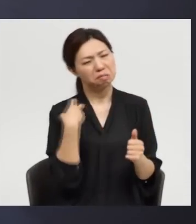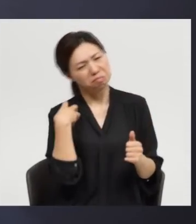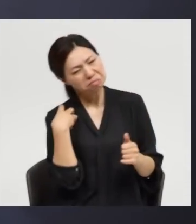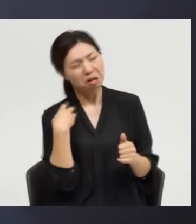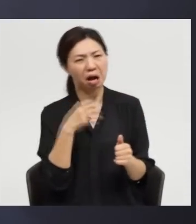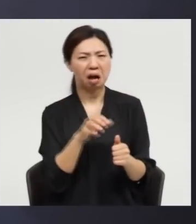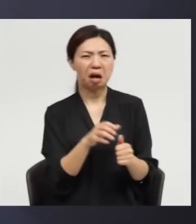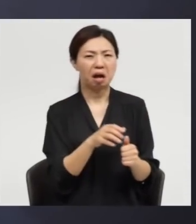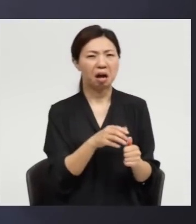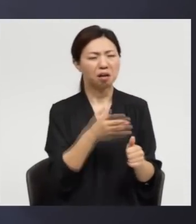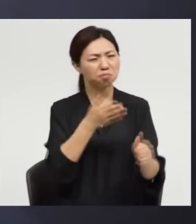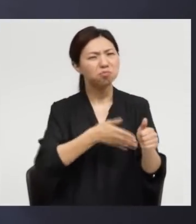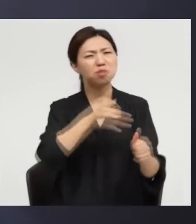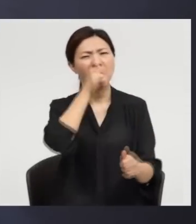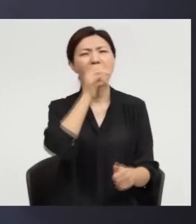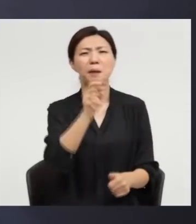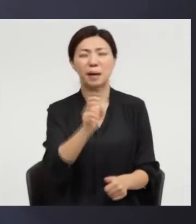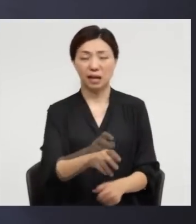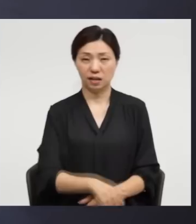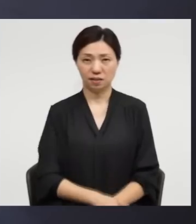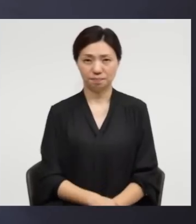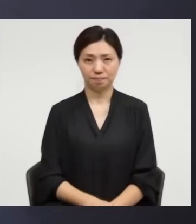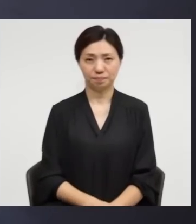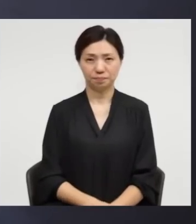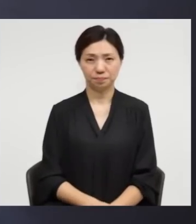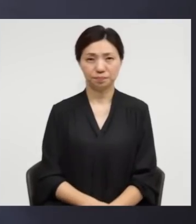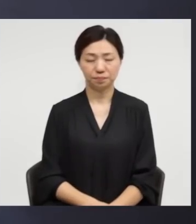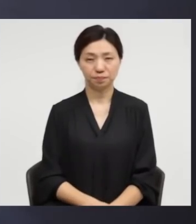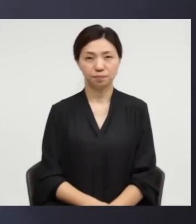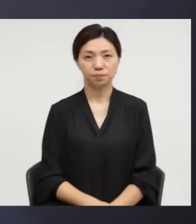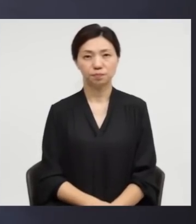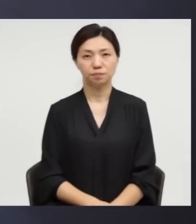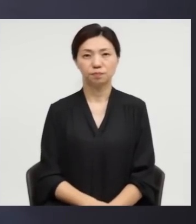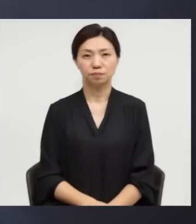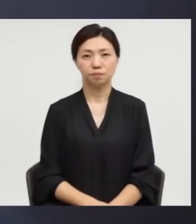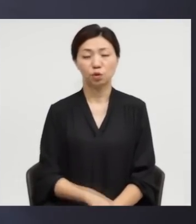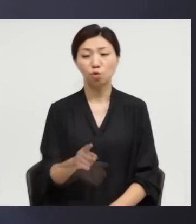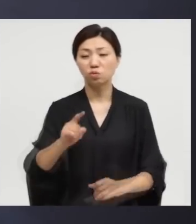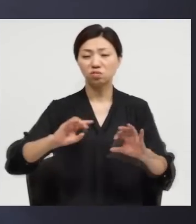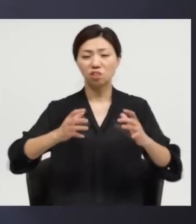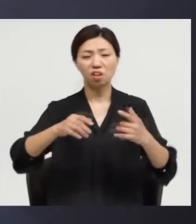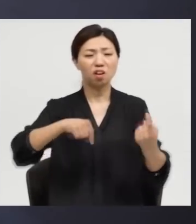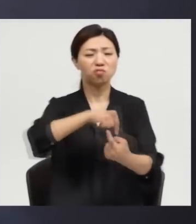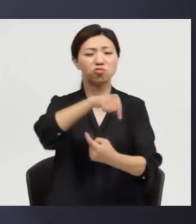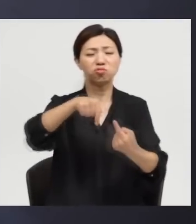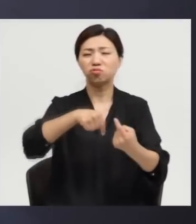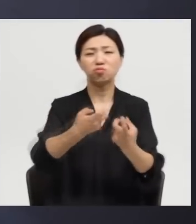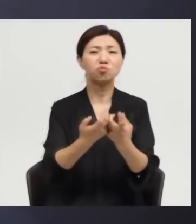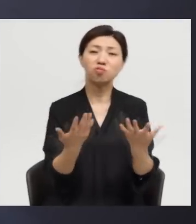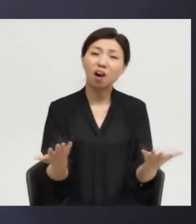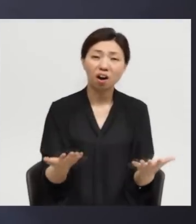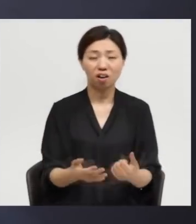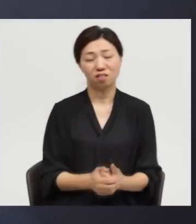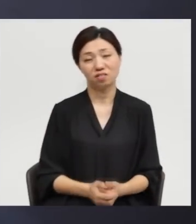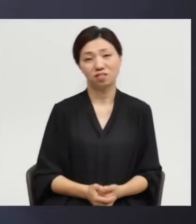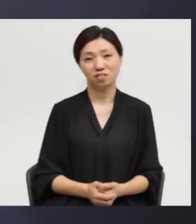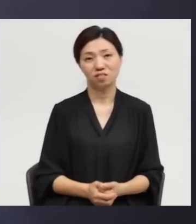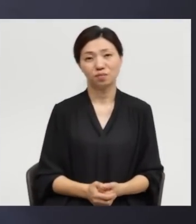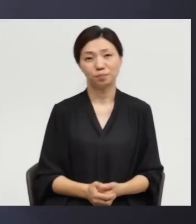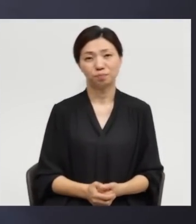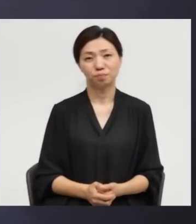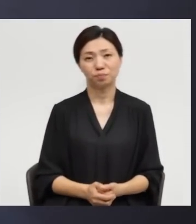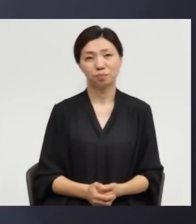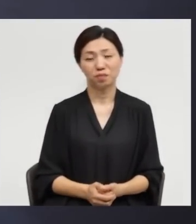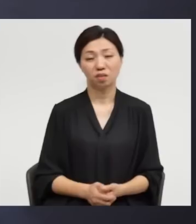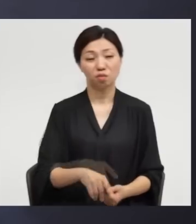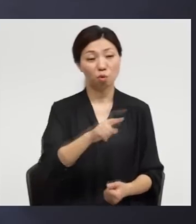사람한테 자꾸 부담을 크게 할 수밖에 없잖아, 그죠? 그건 뭐 세상 이치인데 뭐.